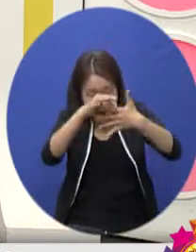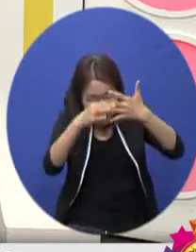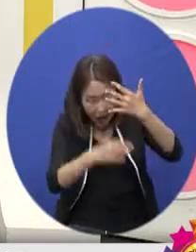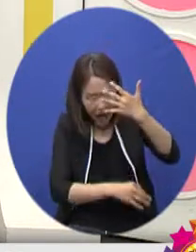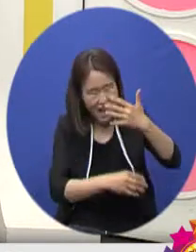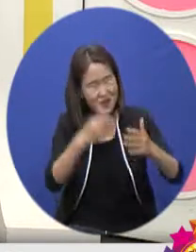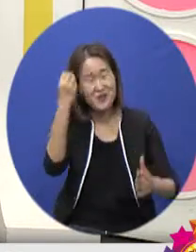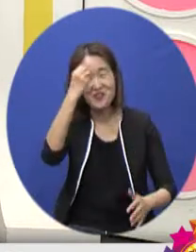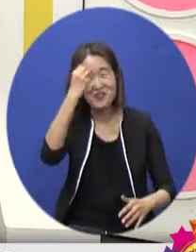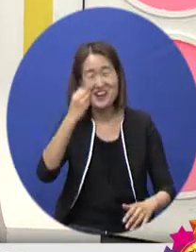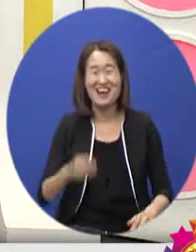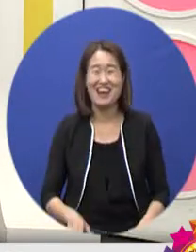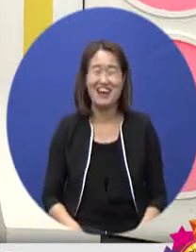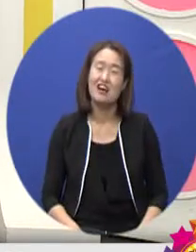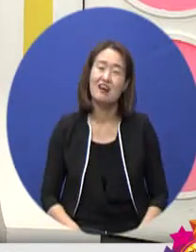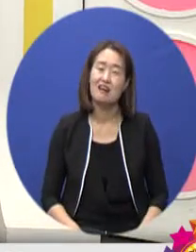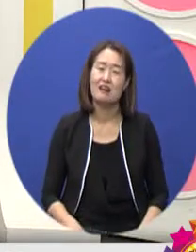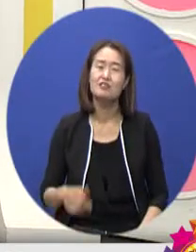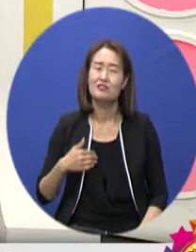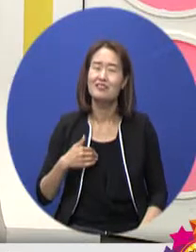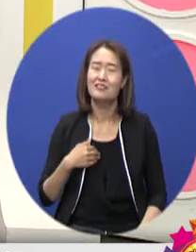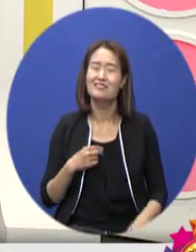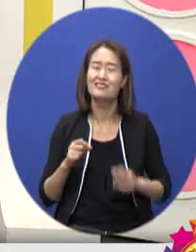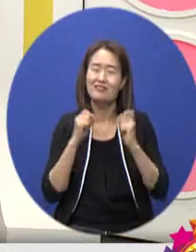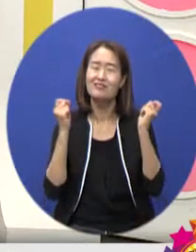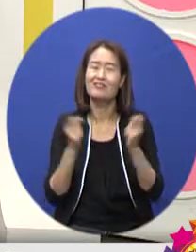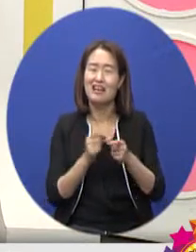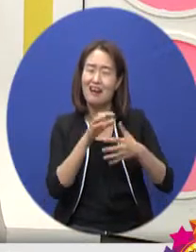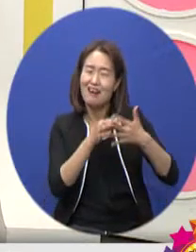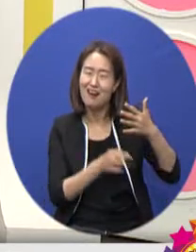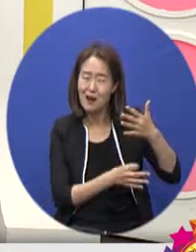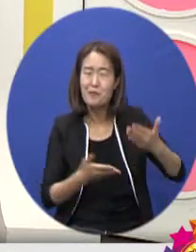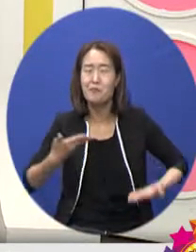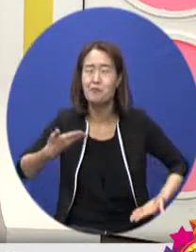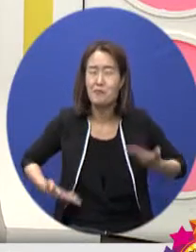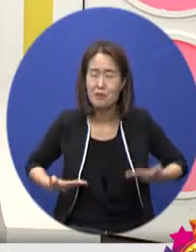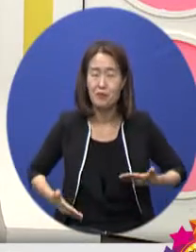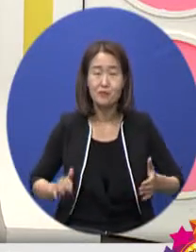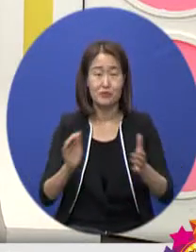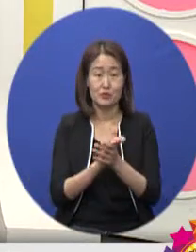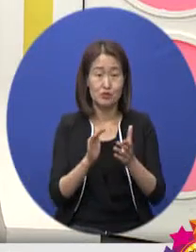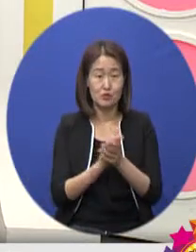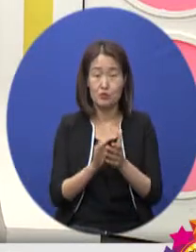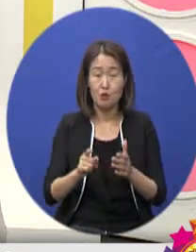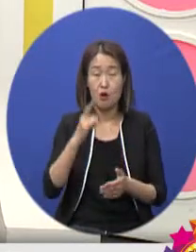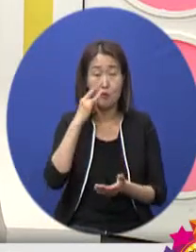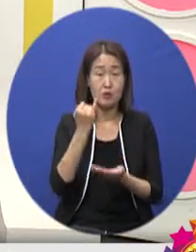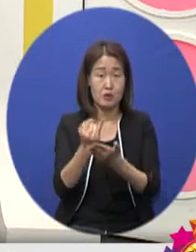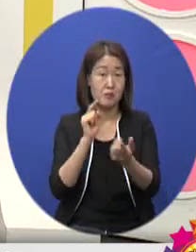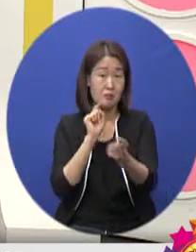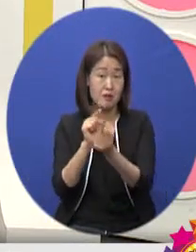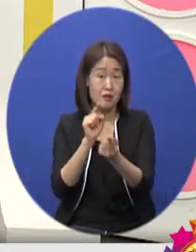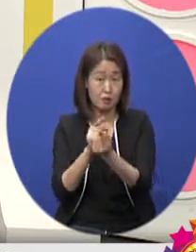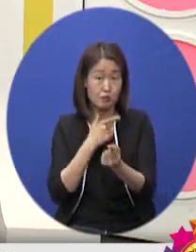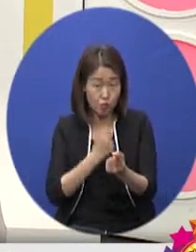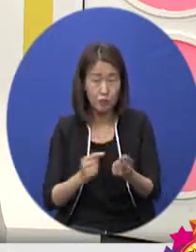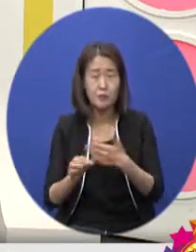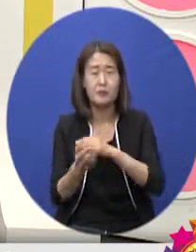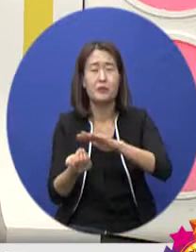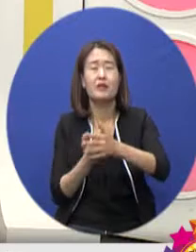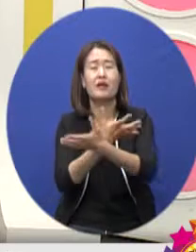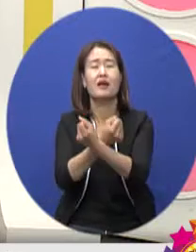장난 아니셔요. 스케줄이 좀 많아요, 제가. 네. 친구분들이 우리 어머니 만나 뵈려면 미리 예약해야 돼.